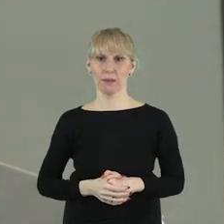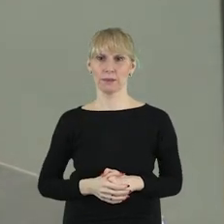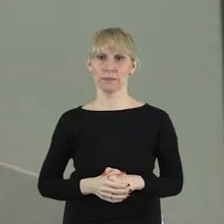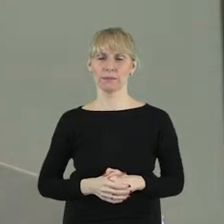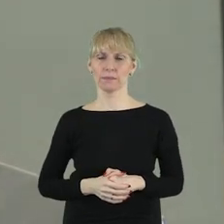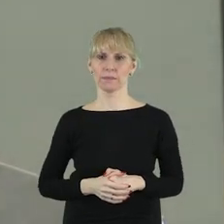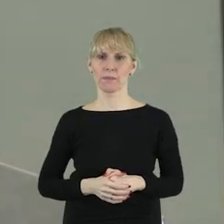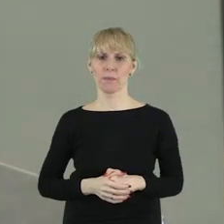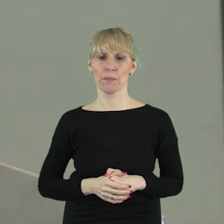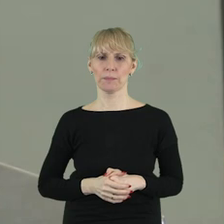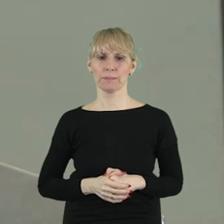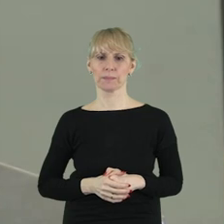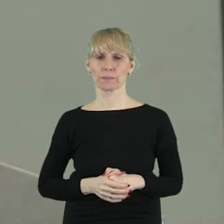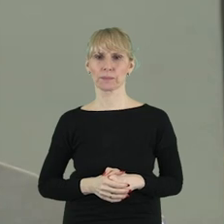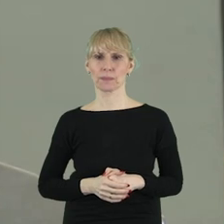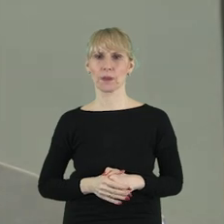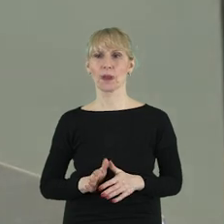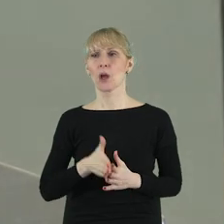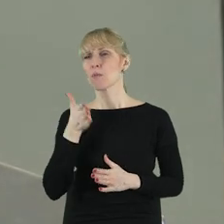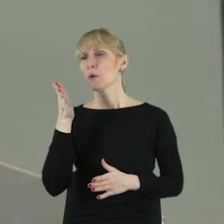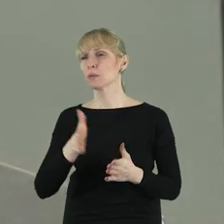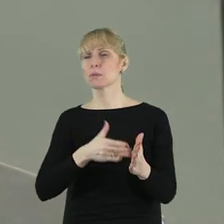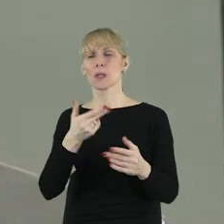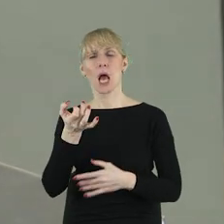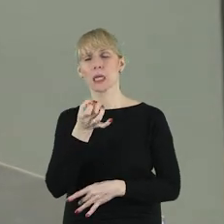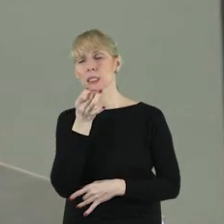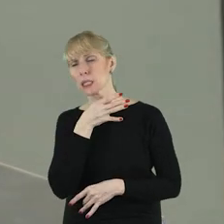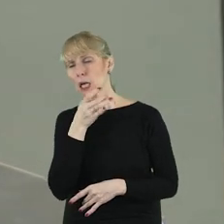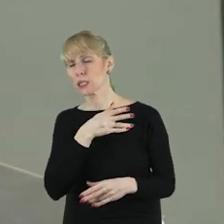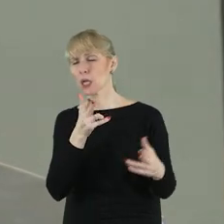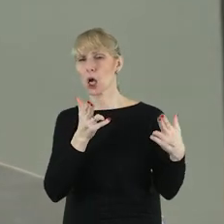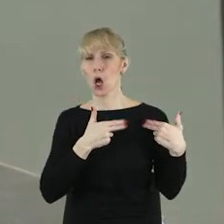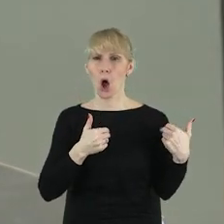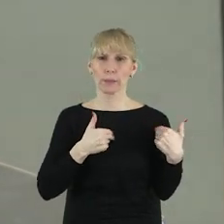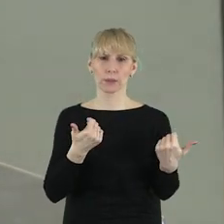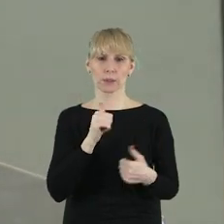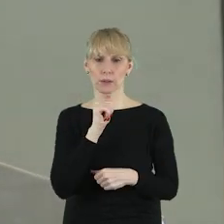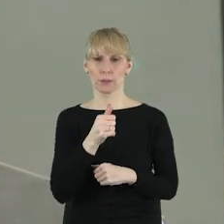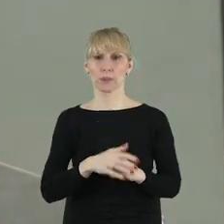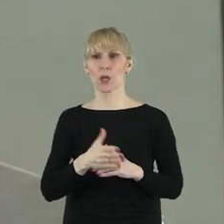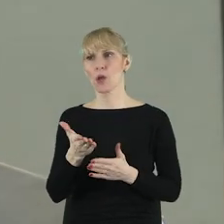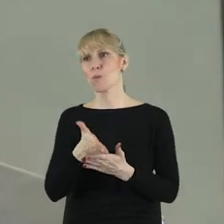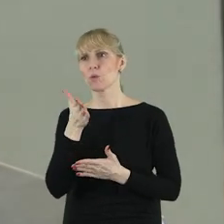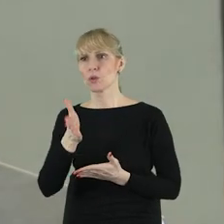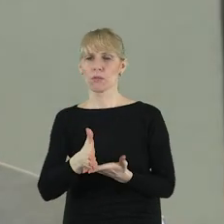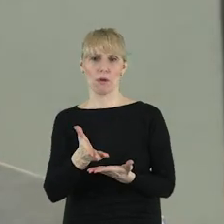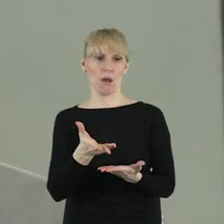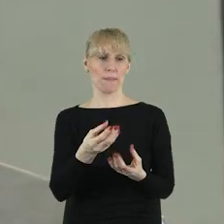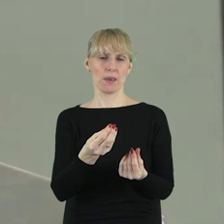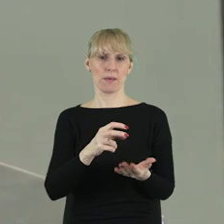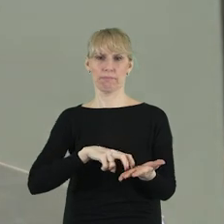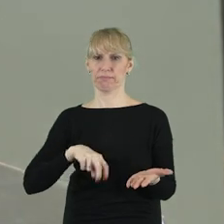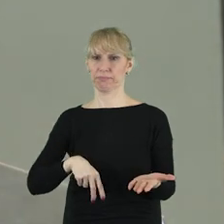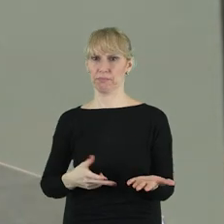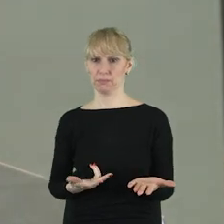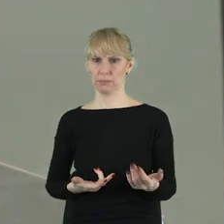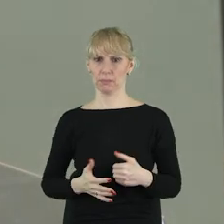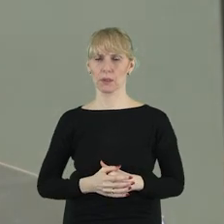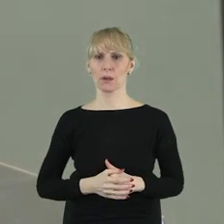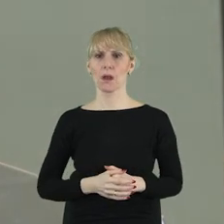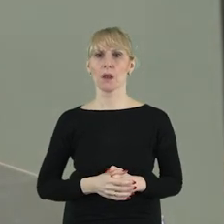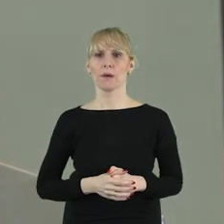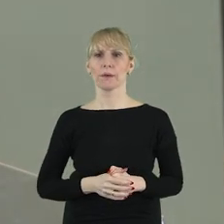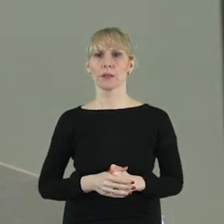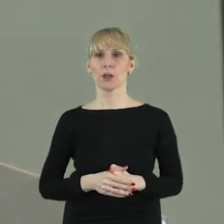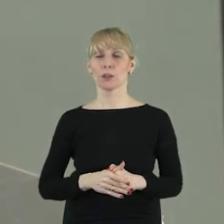na Słowacji taki podobno był problem. Gdzie zaskarżali w Komisji Europejskiej, Komisja Europejska wcofnęła te pieniądze. Po co? Zróbmy